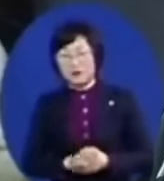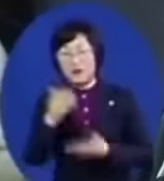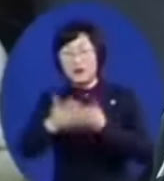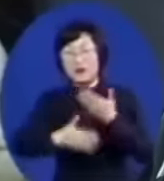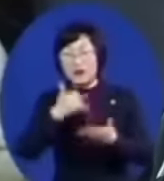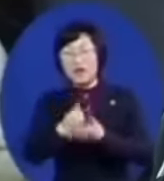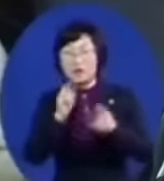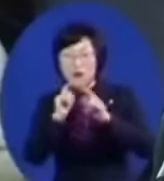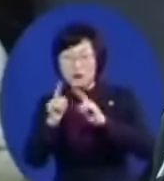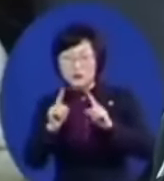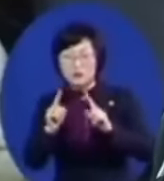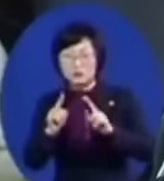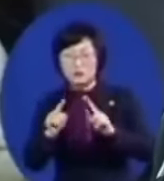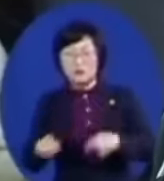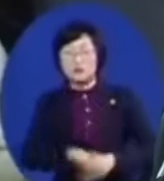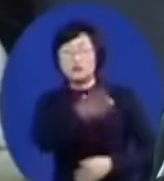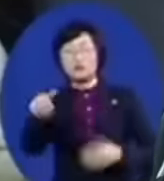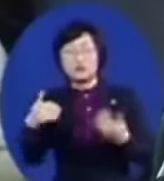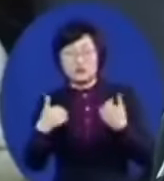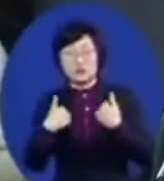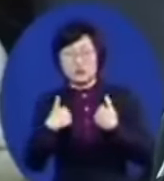하나님 말씀이 우리에게